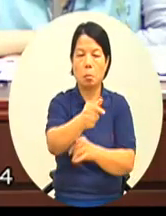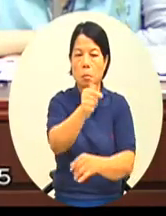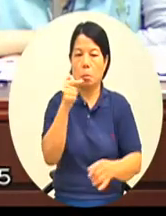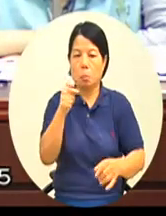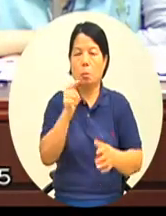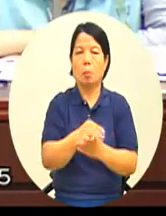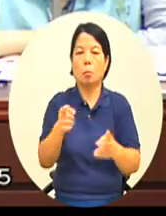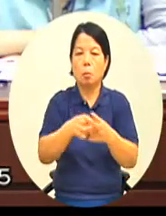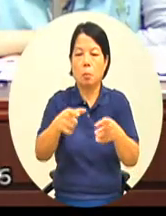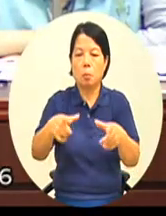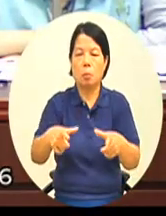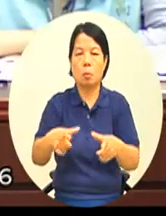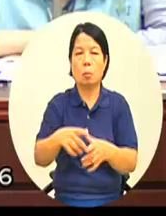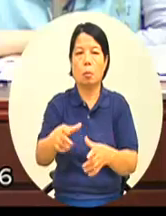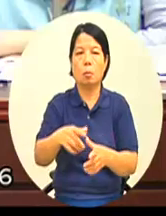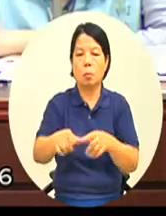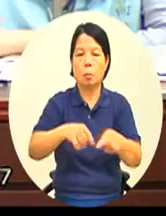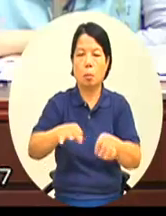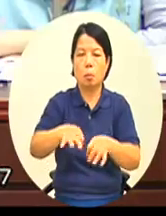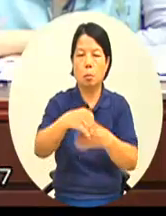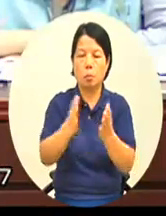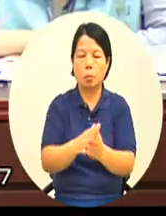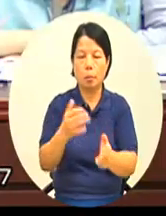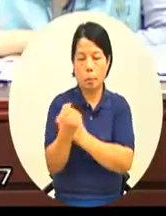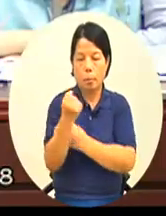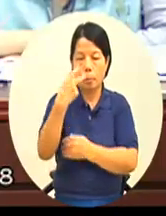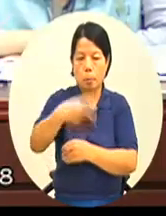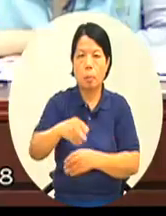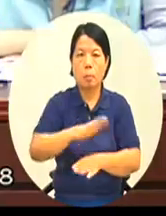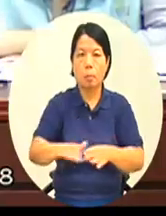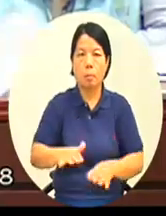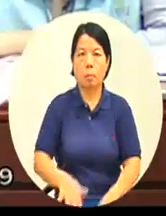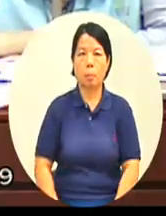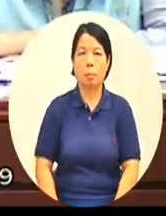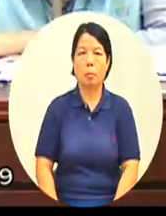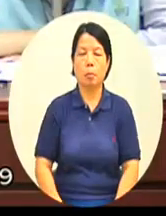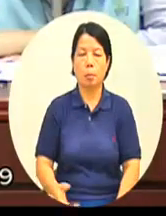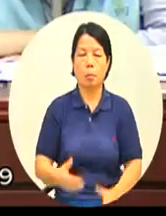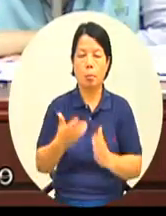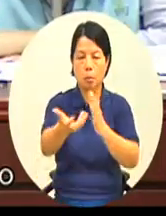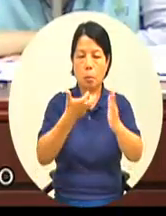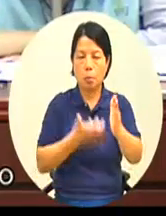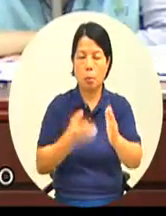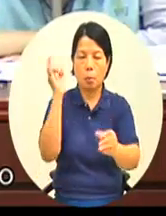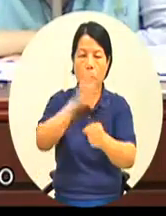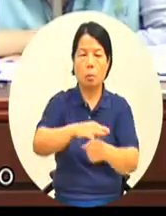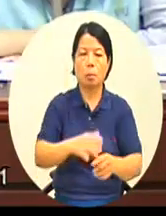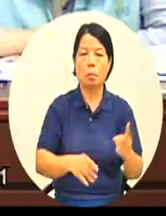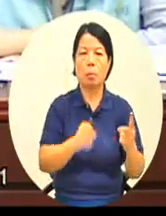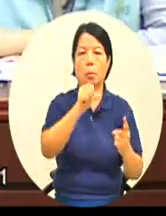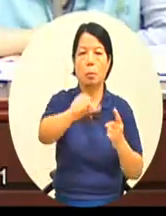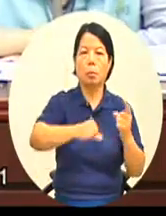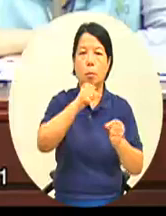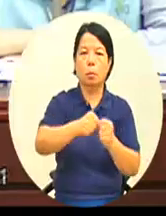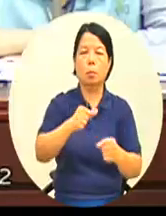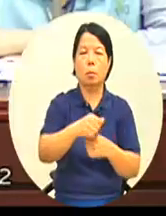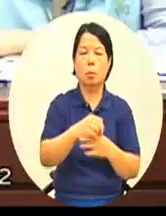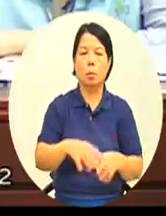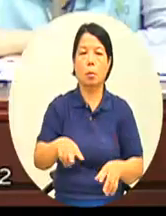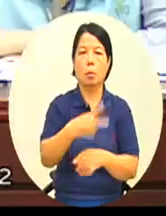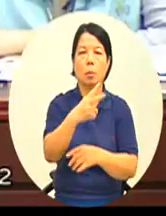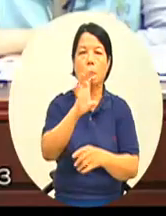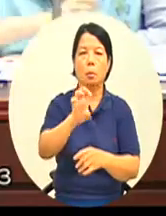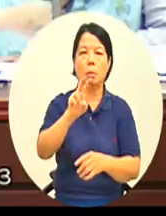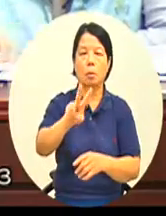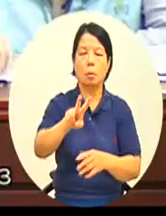型的那个部分，我们再来努力。那最后在移居津贴的部分，105年度就有